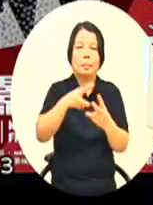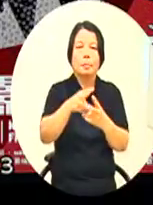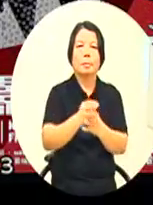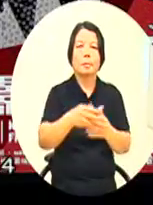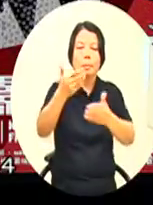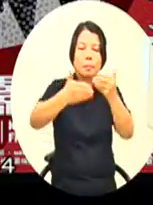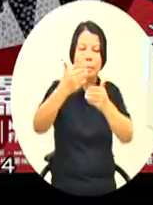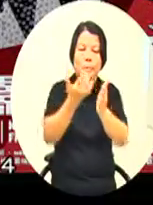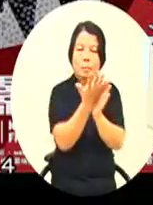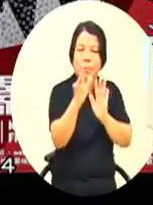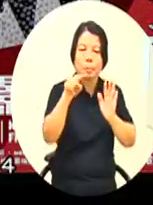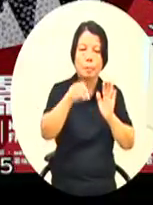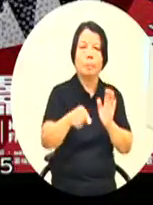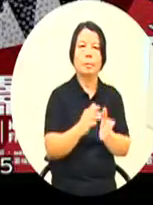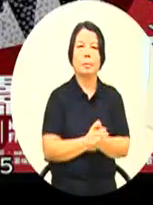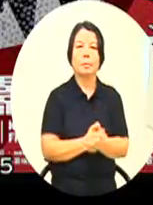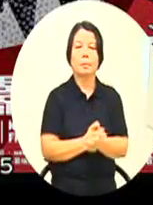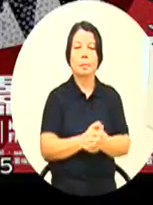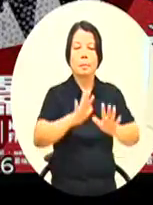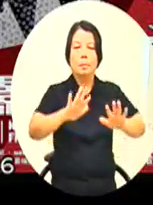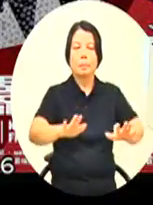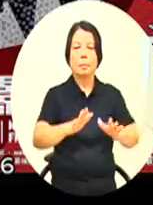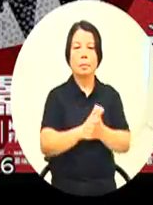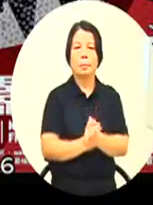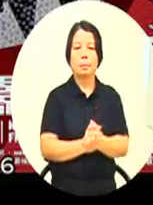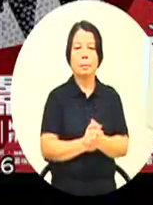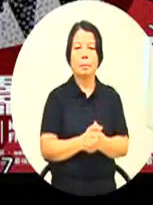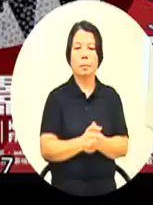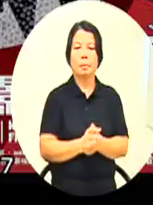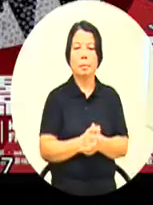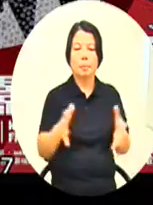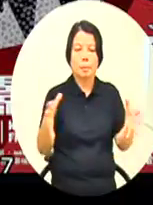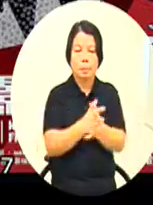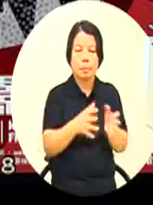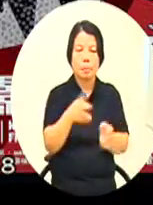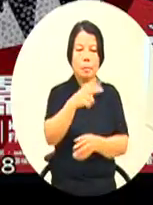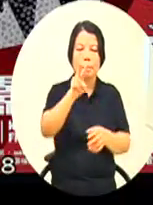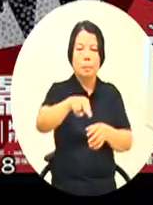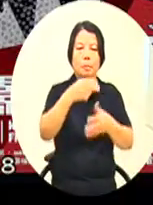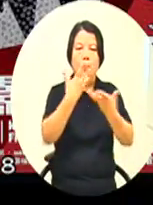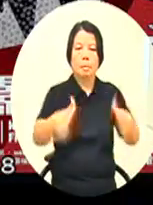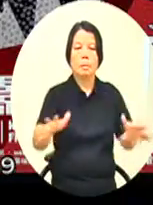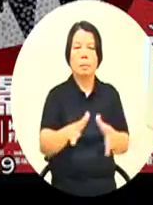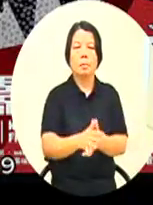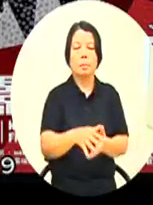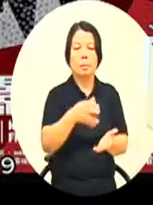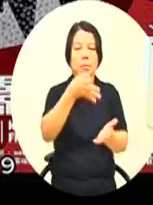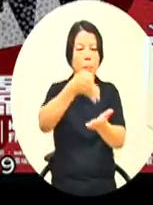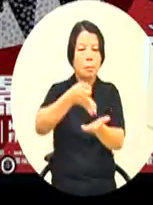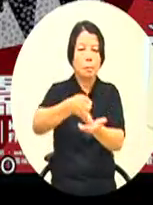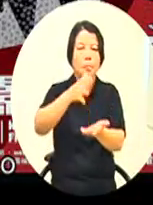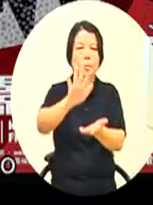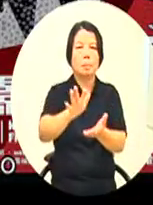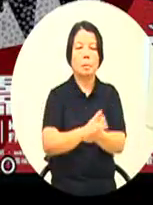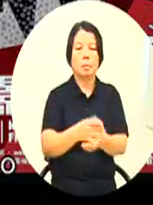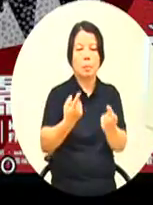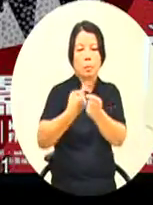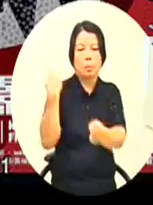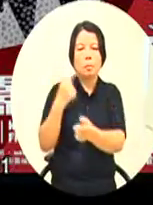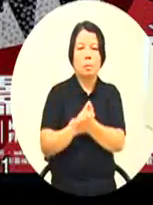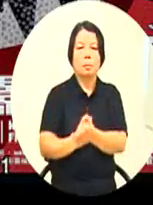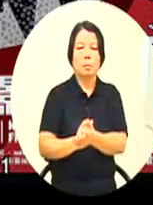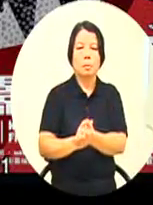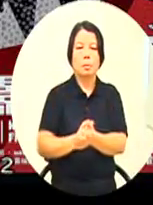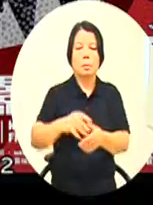影展哦。那我们今年总共有2500多部的作品报名哦，我们比去年还要成